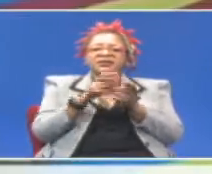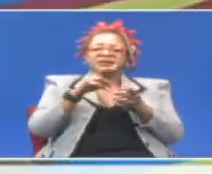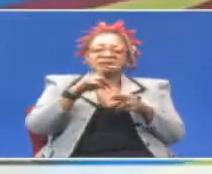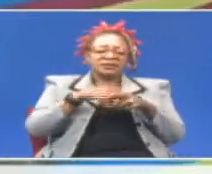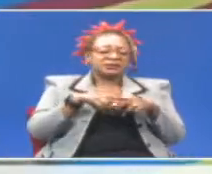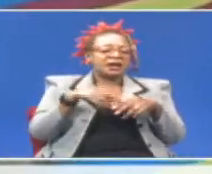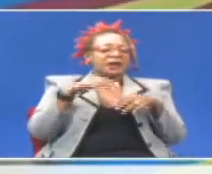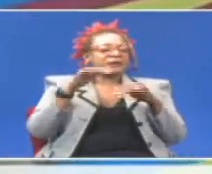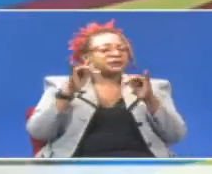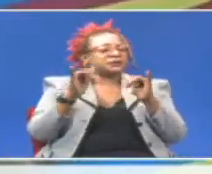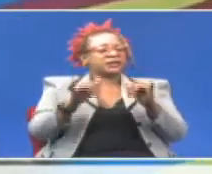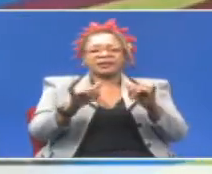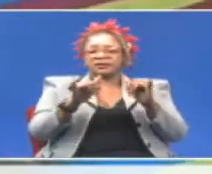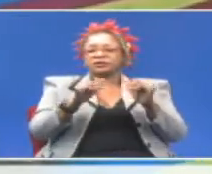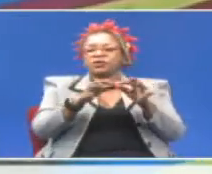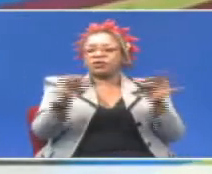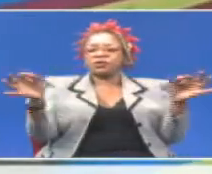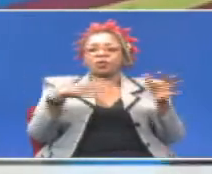chakula.